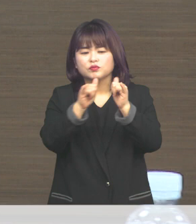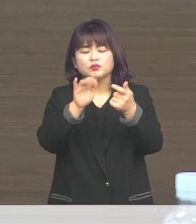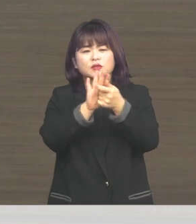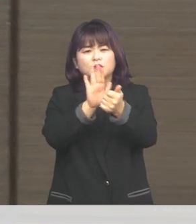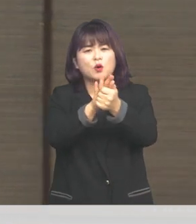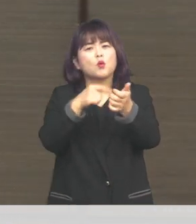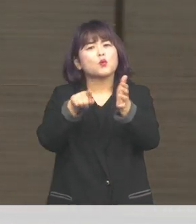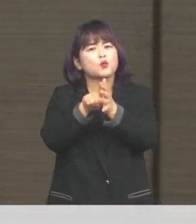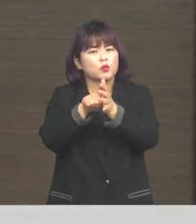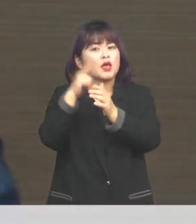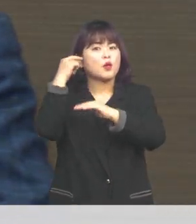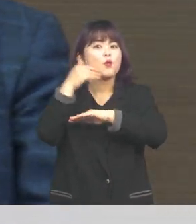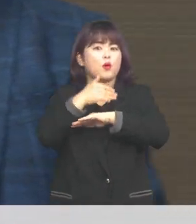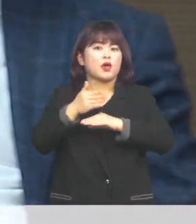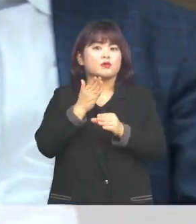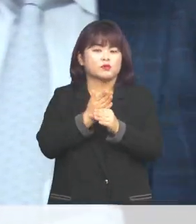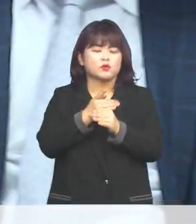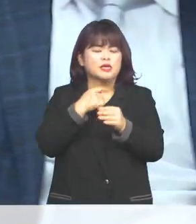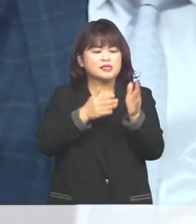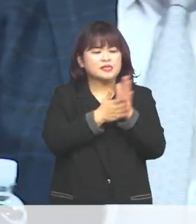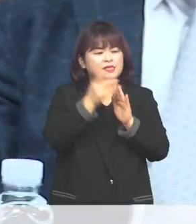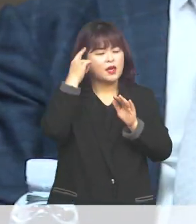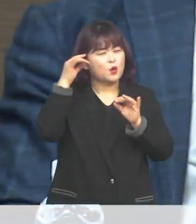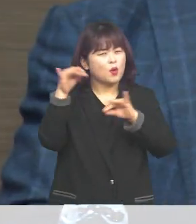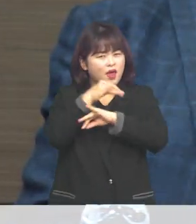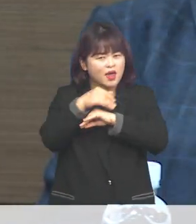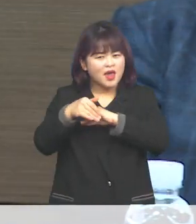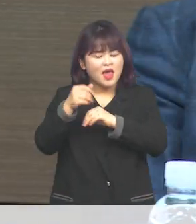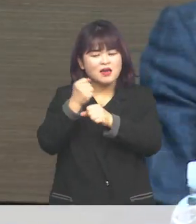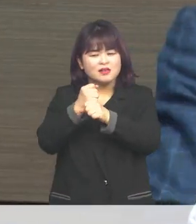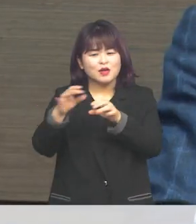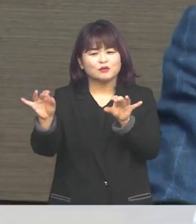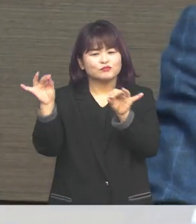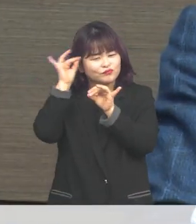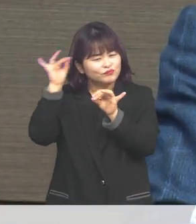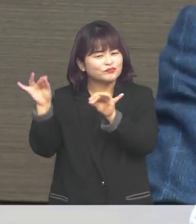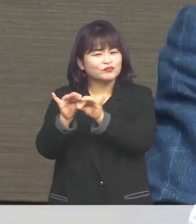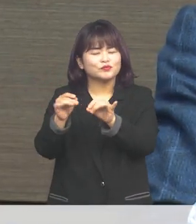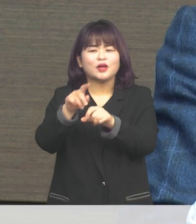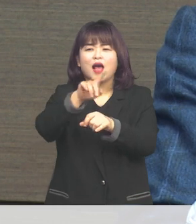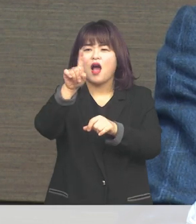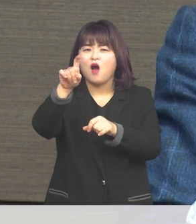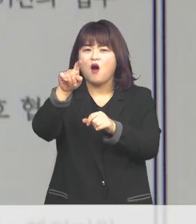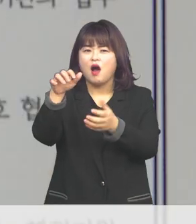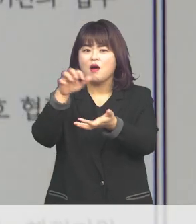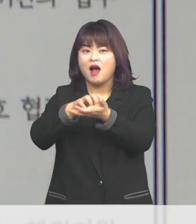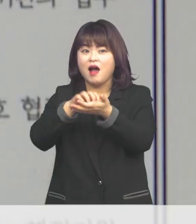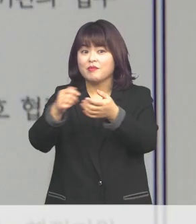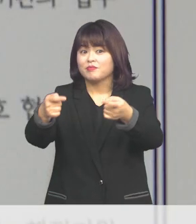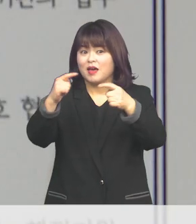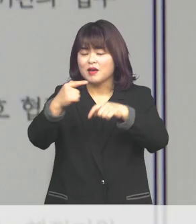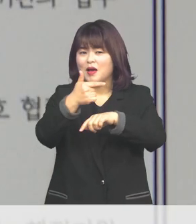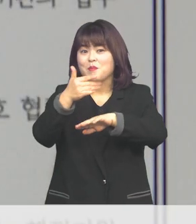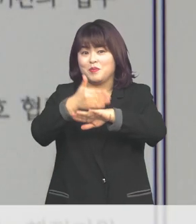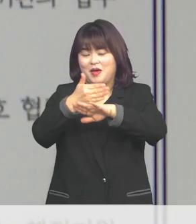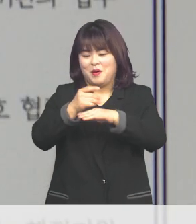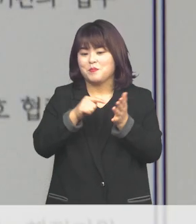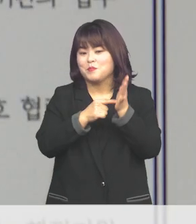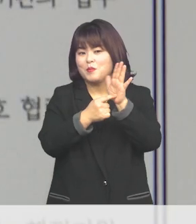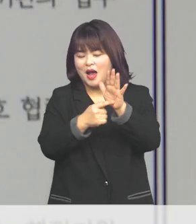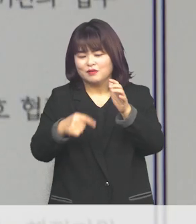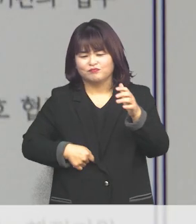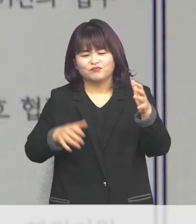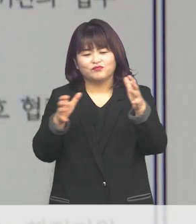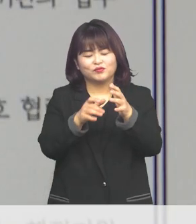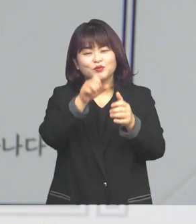처우 개선을 지원하기로 했다며 시의 계획에 흔쾌히 동참한 11개 운수업체에 감사드리고 버스 운행률을 개선하는 데